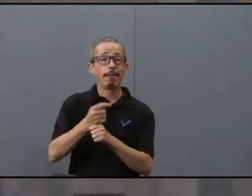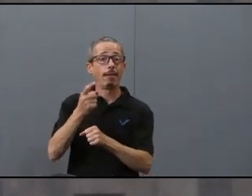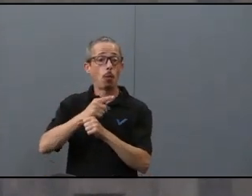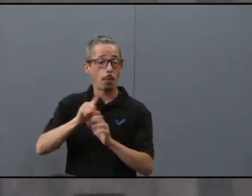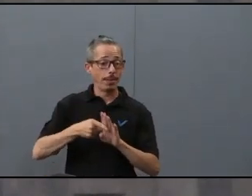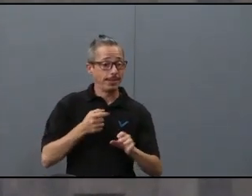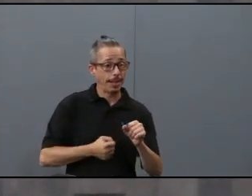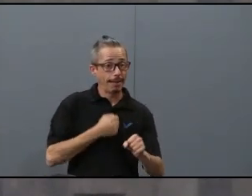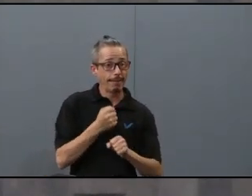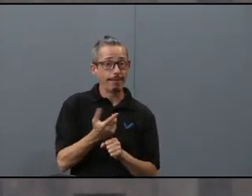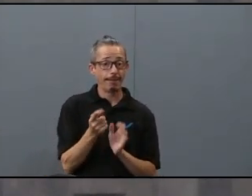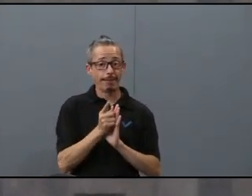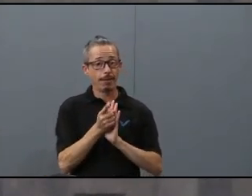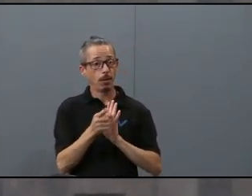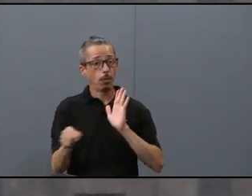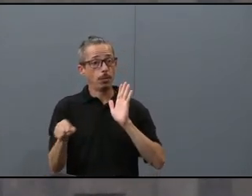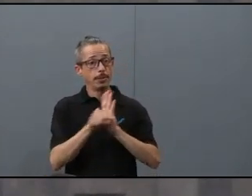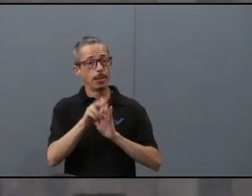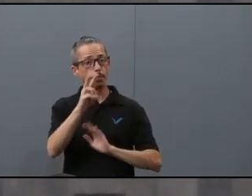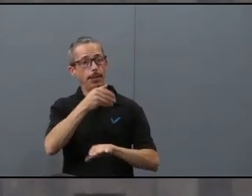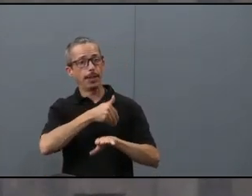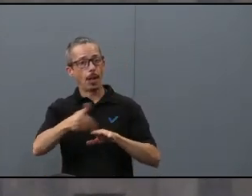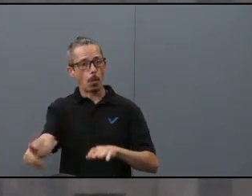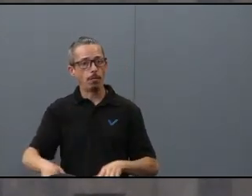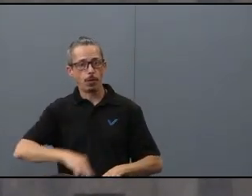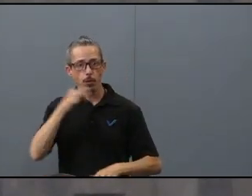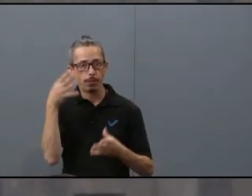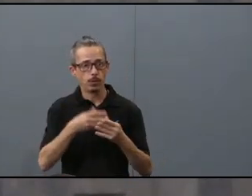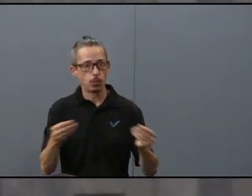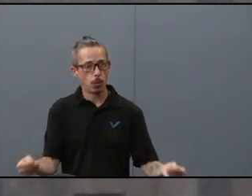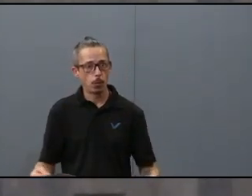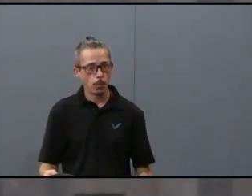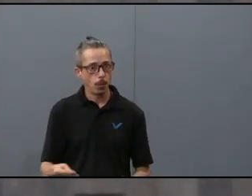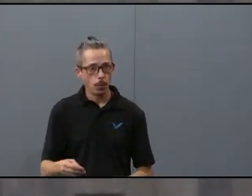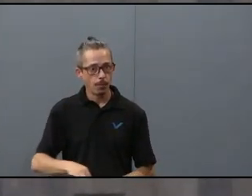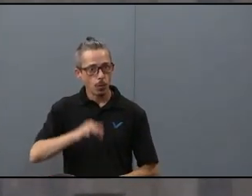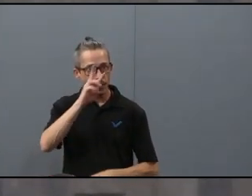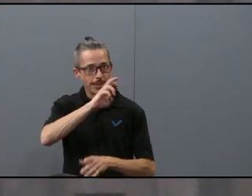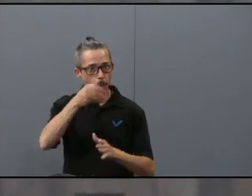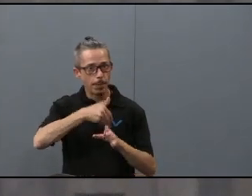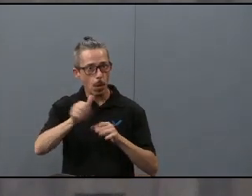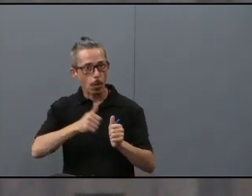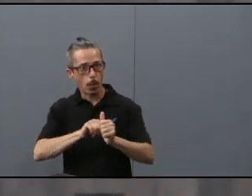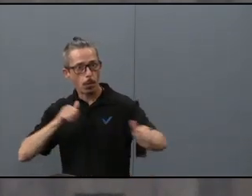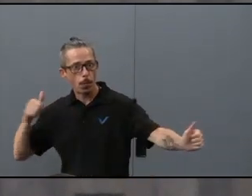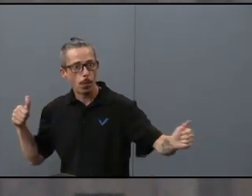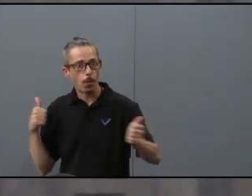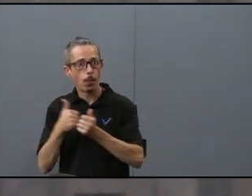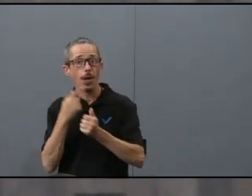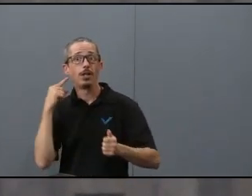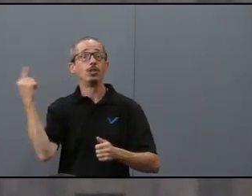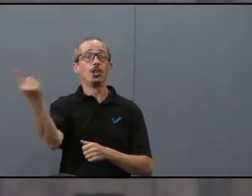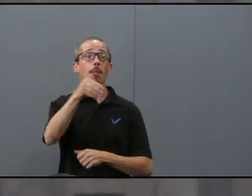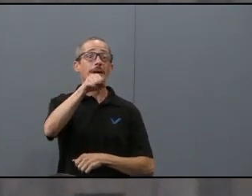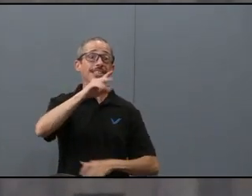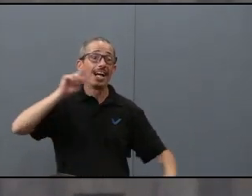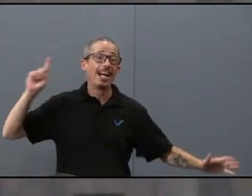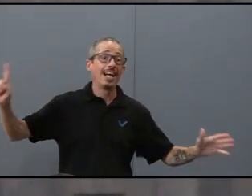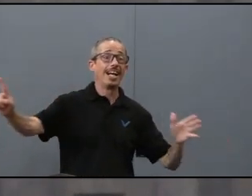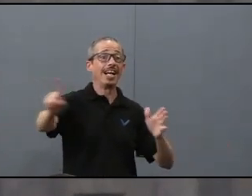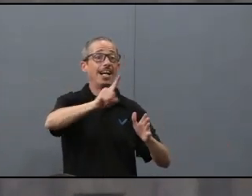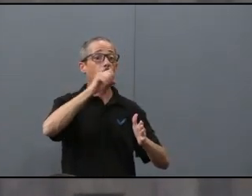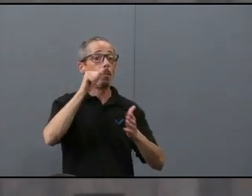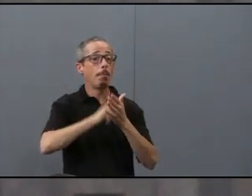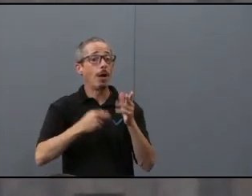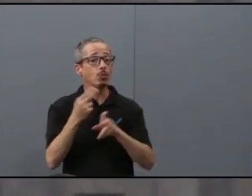l'année puis Le Meur part à moins 600 millions faut trouver 600 millions chaque année pour combler le déficit en transport en commun qui a été créé notamment à cause du